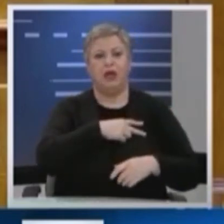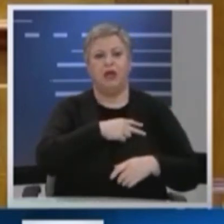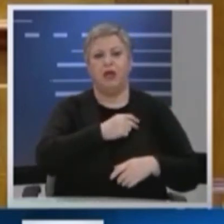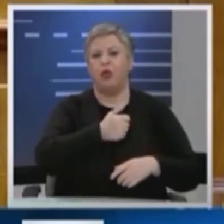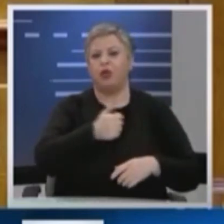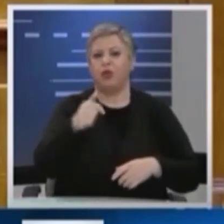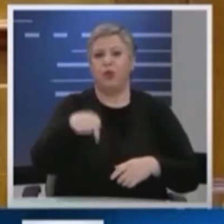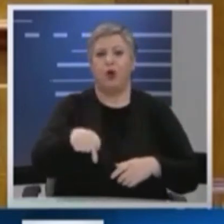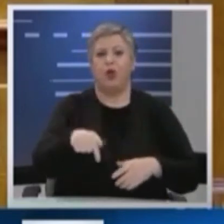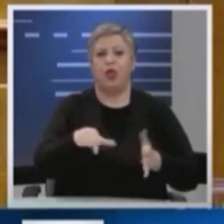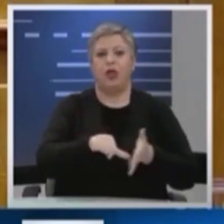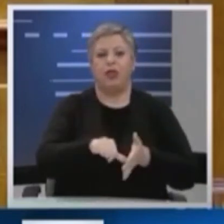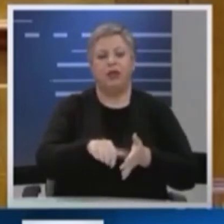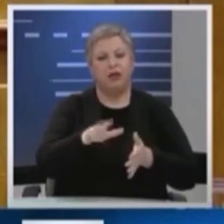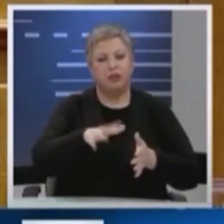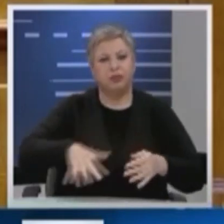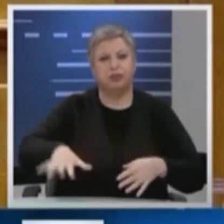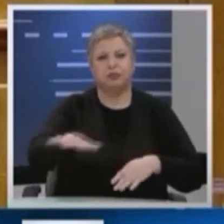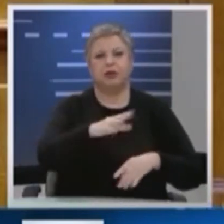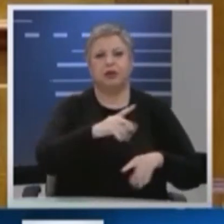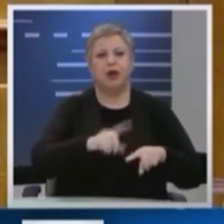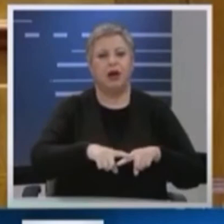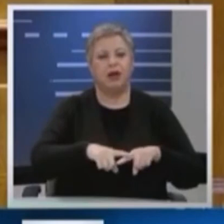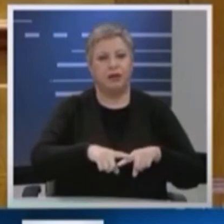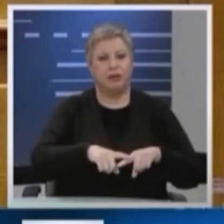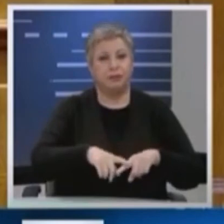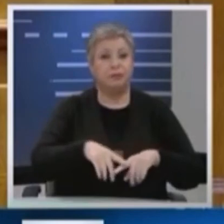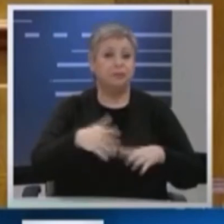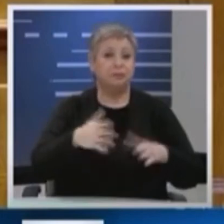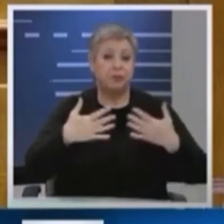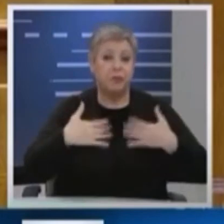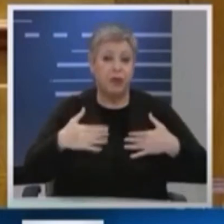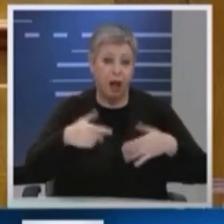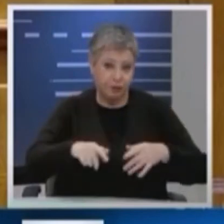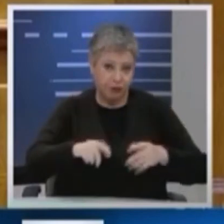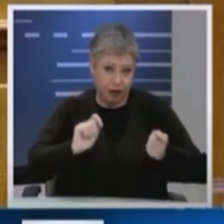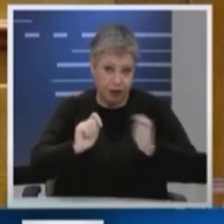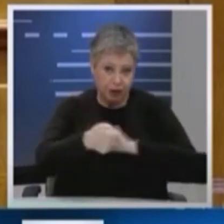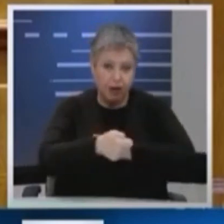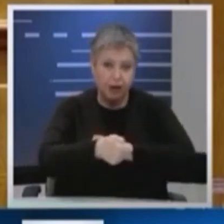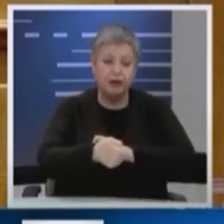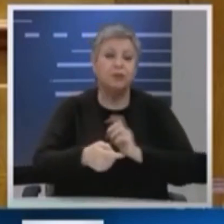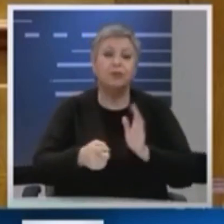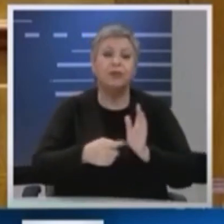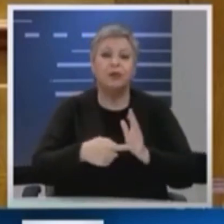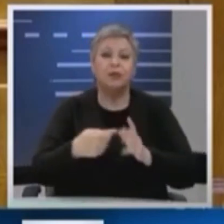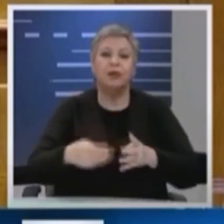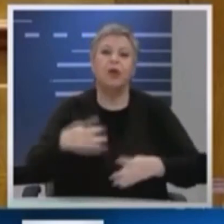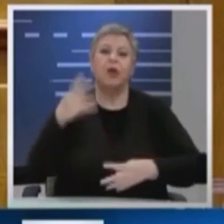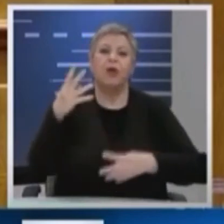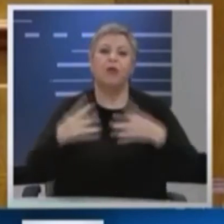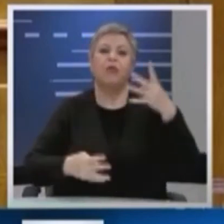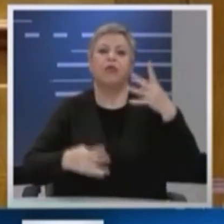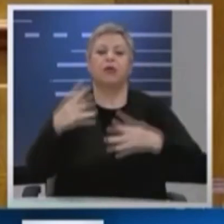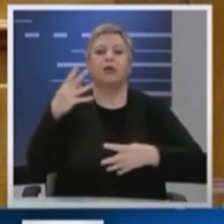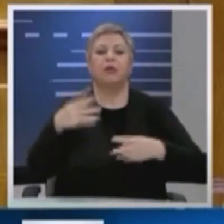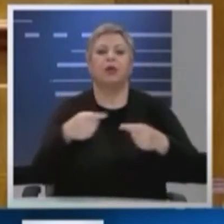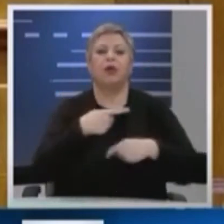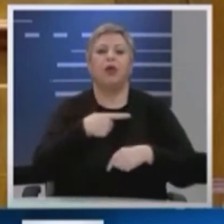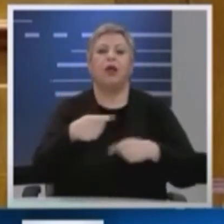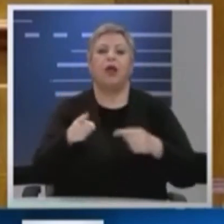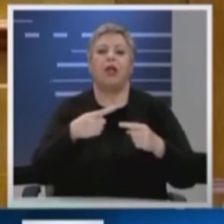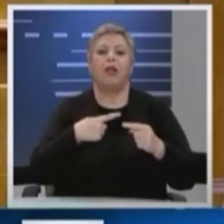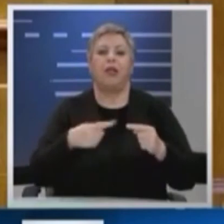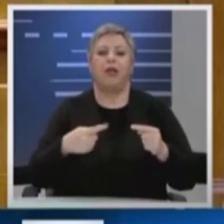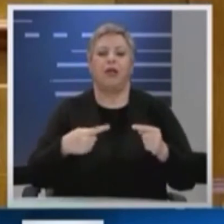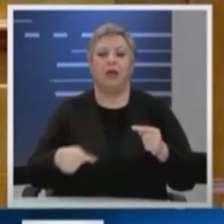Μια τέτοια αλλαγή προϋποθέτει και ένα άλλο προϋπολογισμό. Ένα προϋπολογισμό που δεν